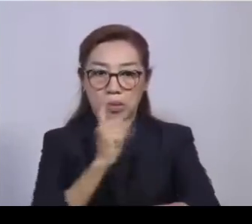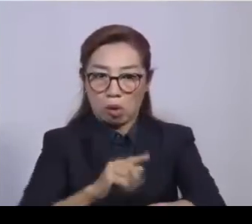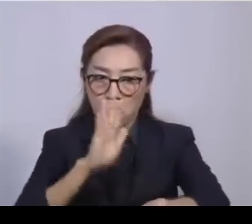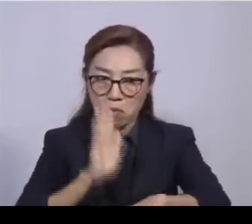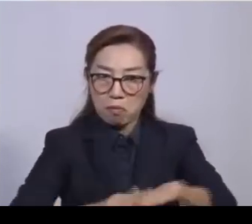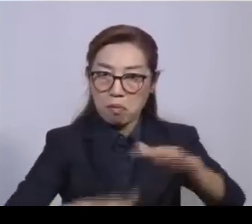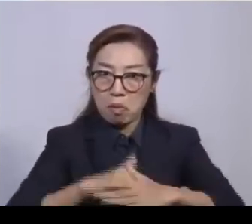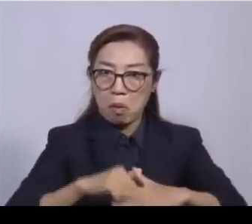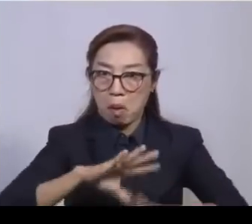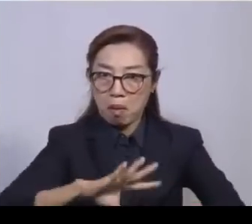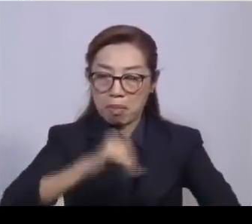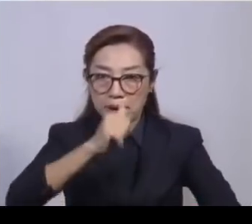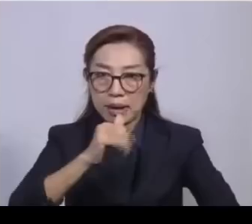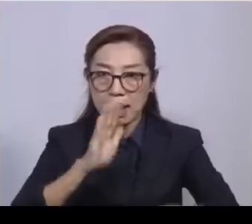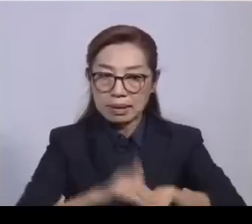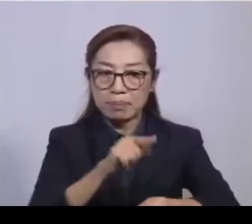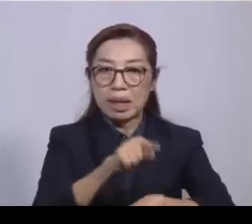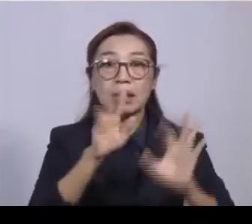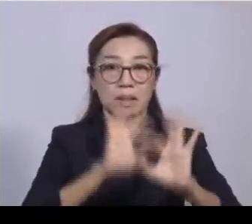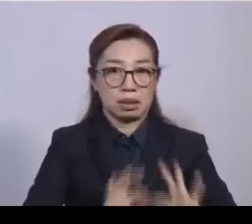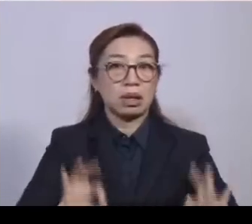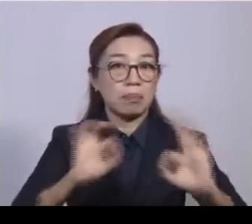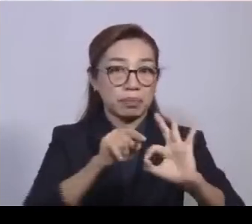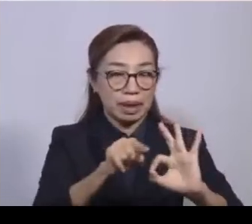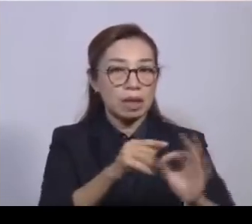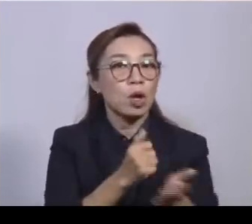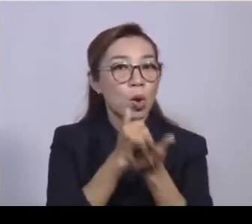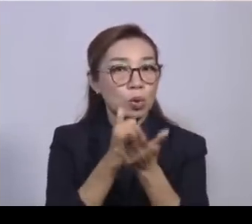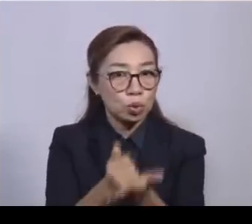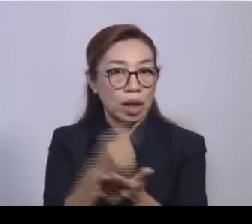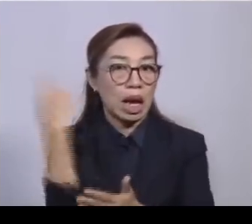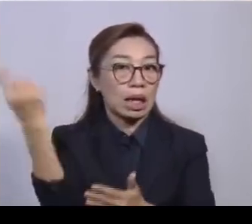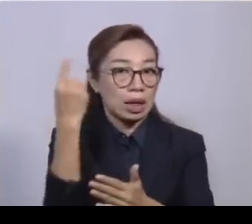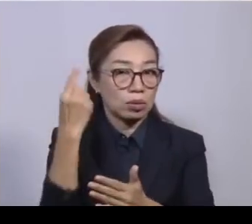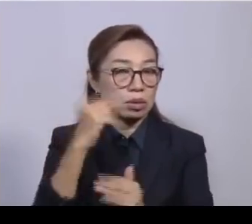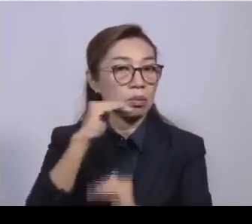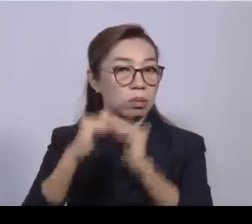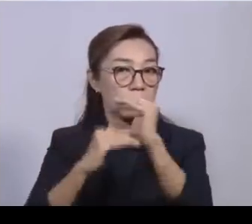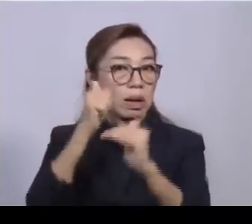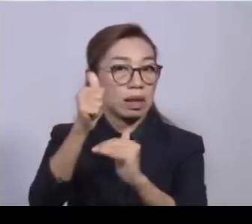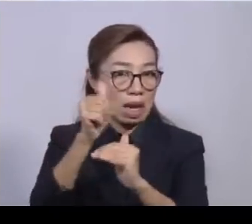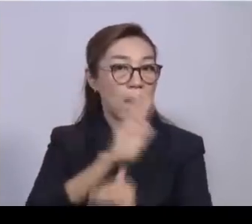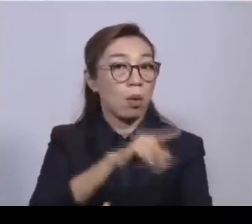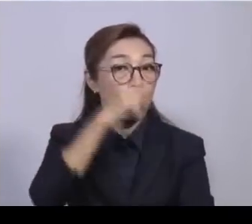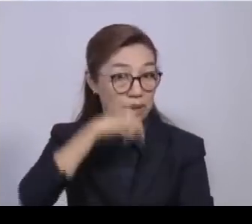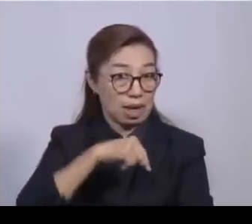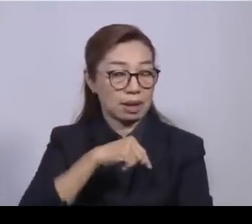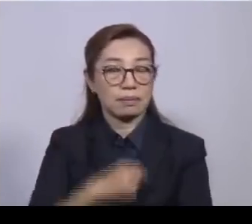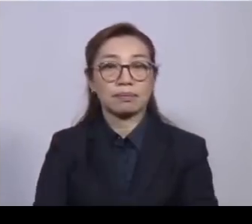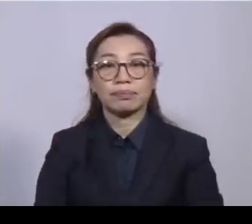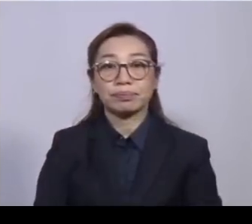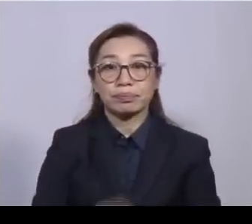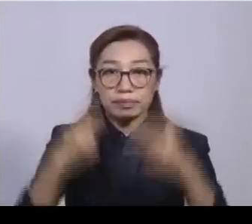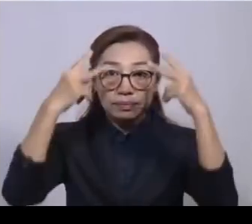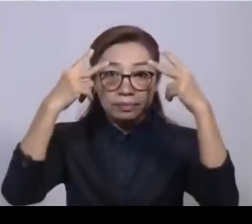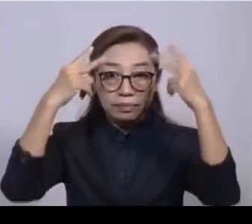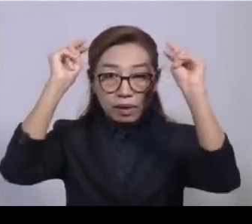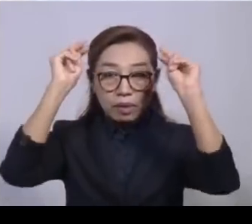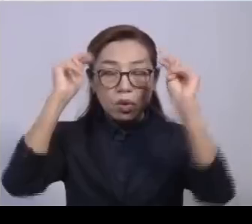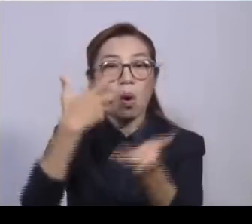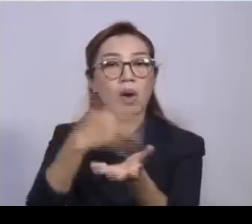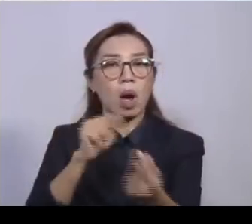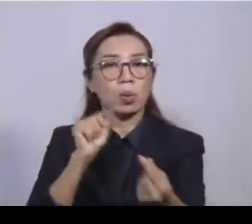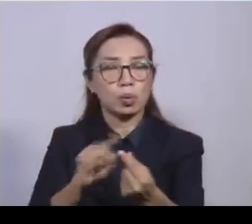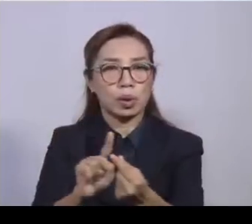ซึ่งถือว่าเป็นส่วนสำคัญและมีความจำเป็นในการขับเคลื่อนการท่องเที่ยวของประเทศไทยนะครับนอกจากนี้นายกรัฐมนตรีก็ยัง